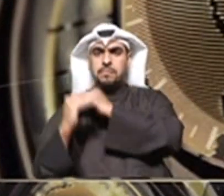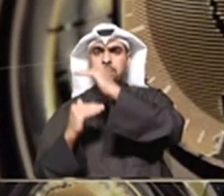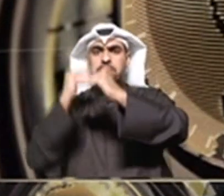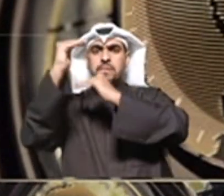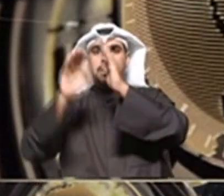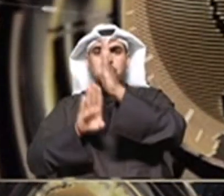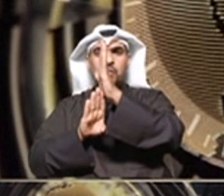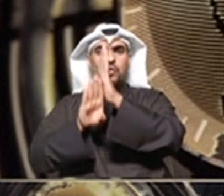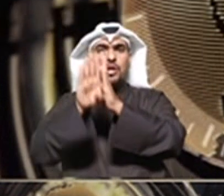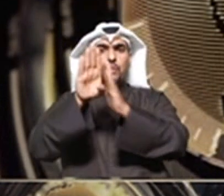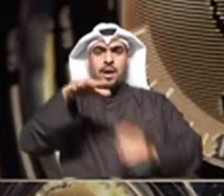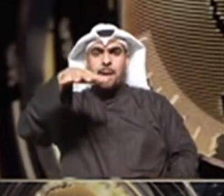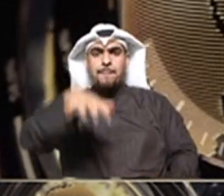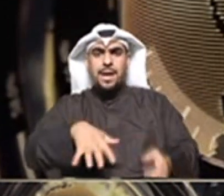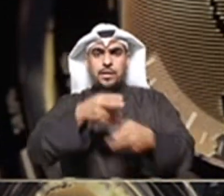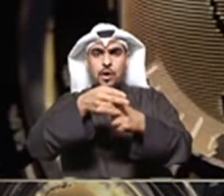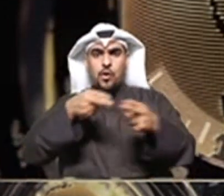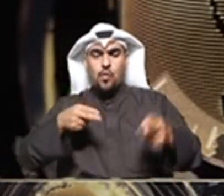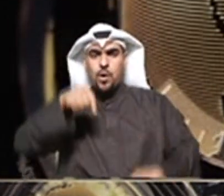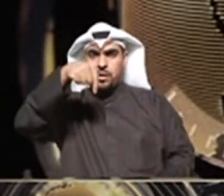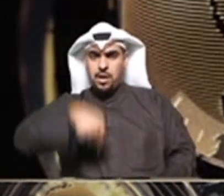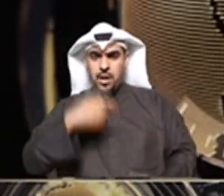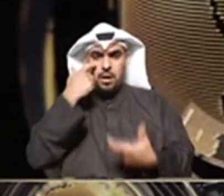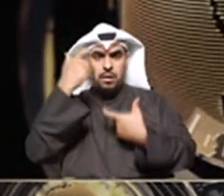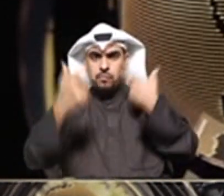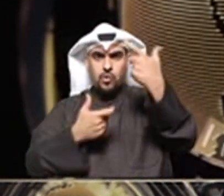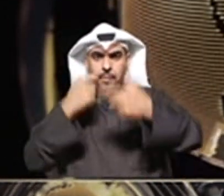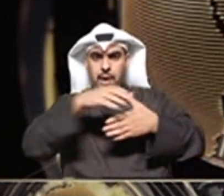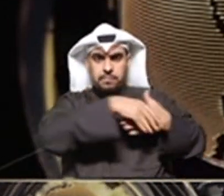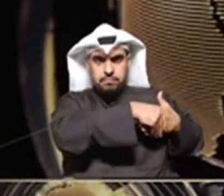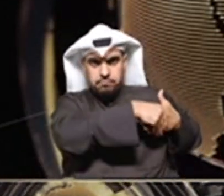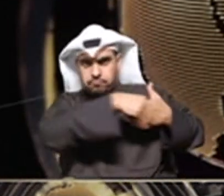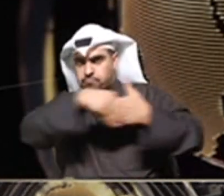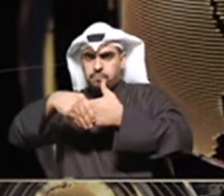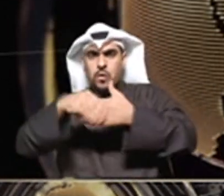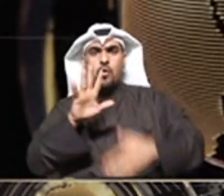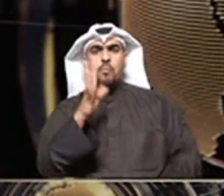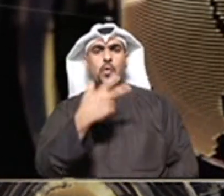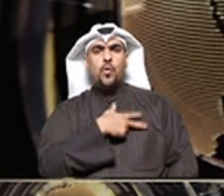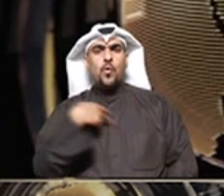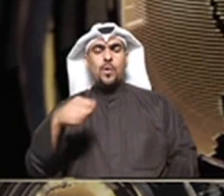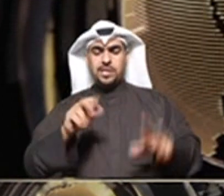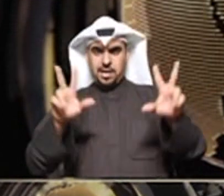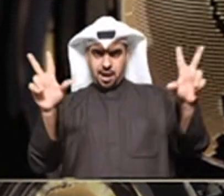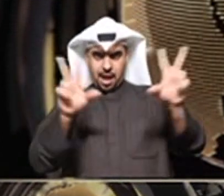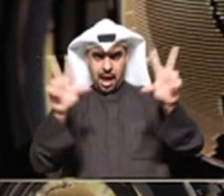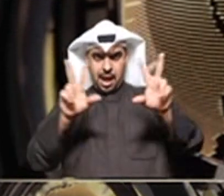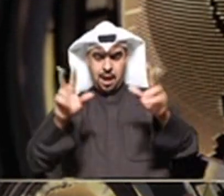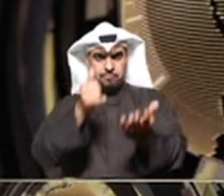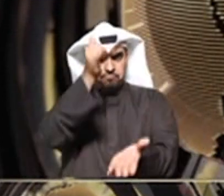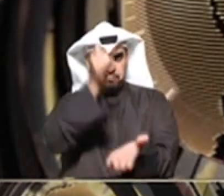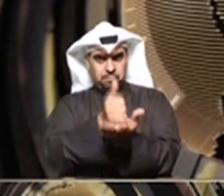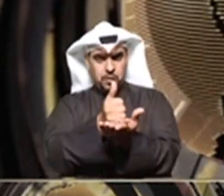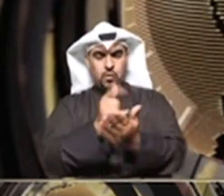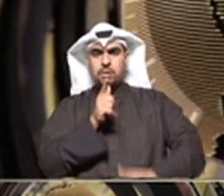الحملة بتوجيهات ومتابعة مباشرة من وزير الإعلام ووزير الدولة لشؤون الشباب محمد الجبري الذي